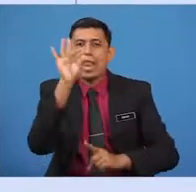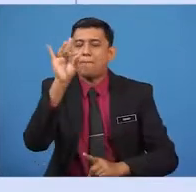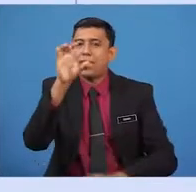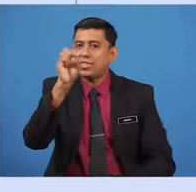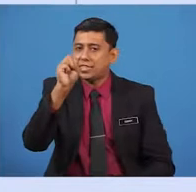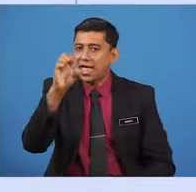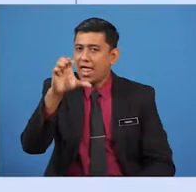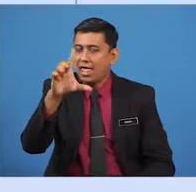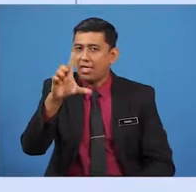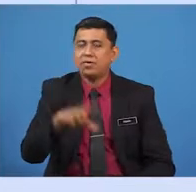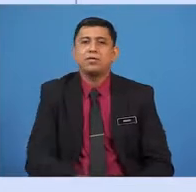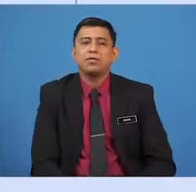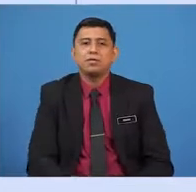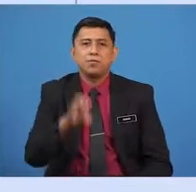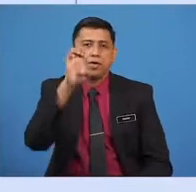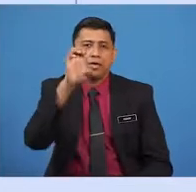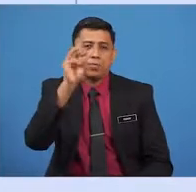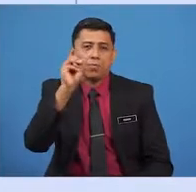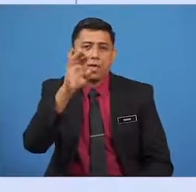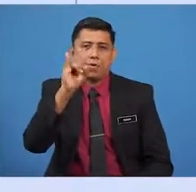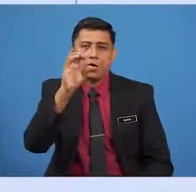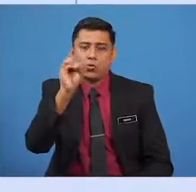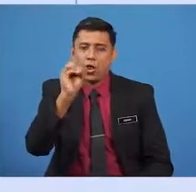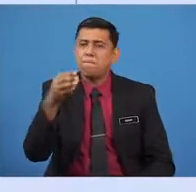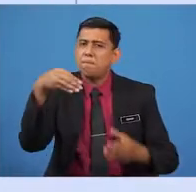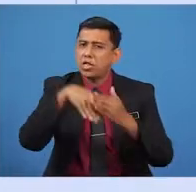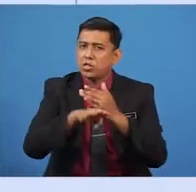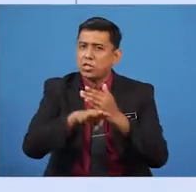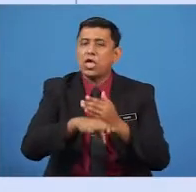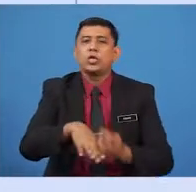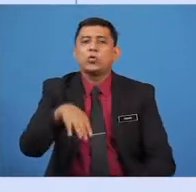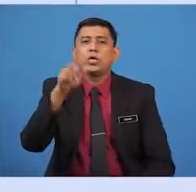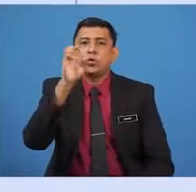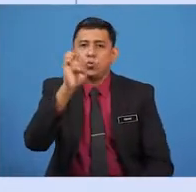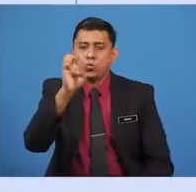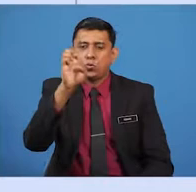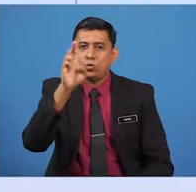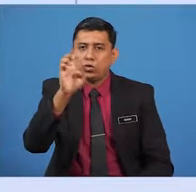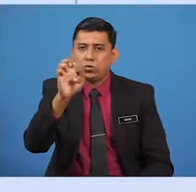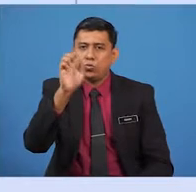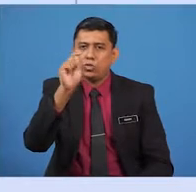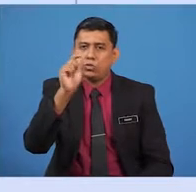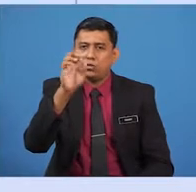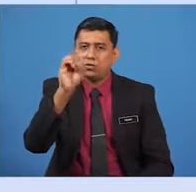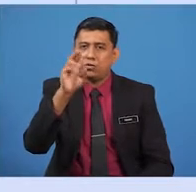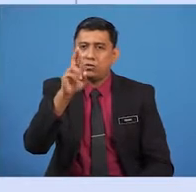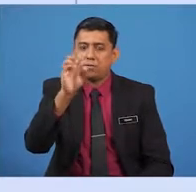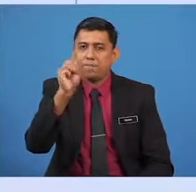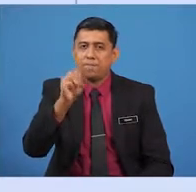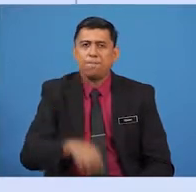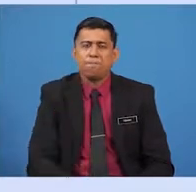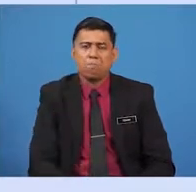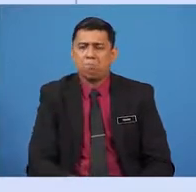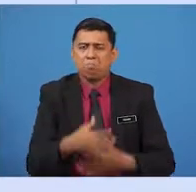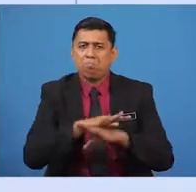sel. Embrio dimasukkan semula ke uterus. Sekiranya embrio